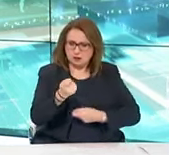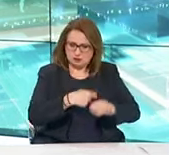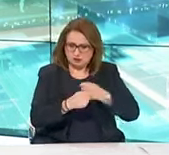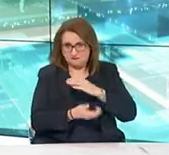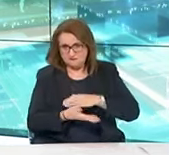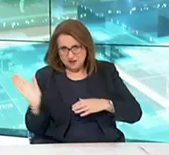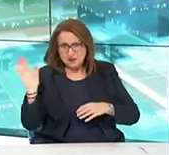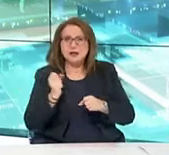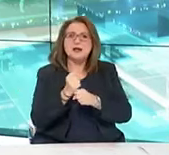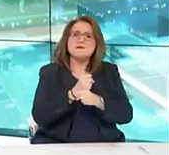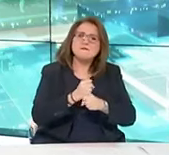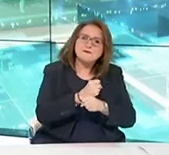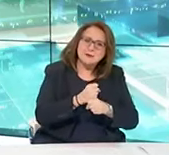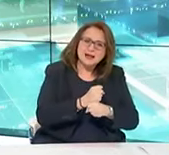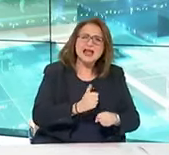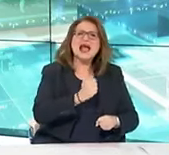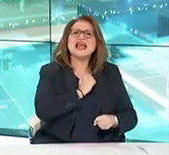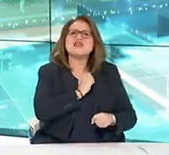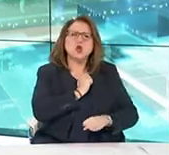οι ιδιωτικές υπηρεσίες υγείας.